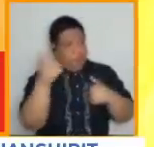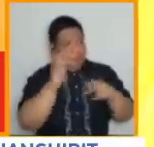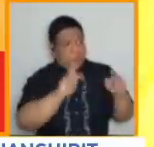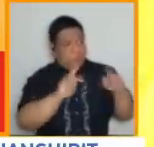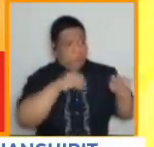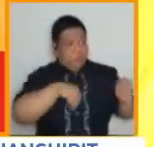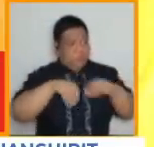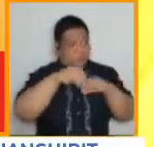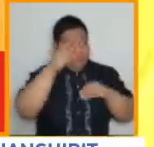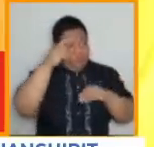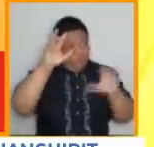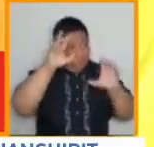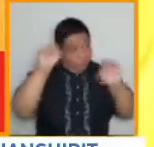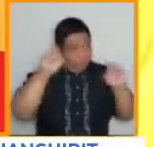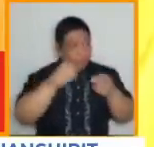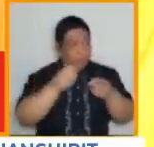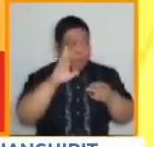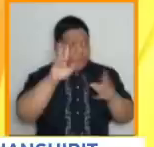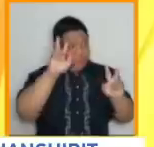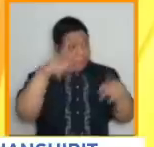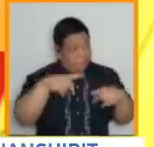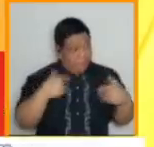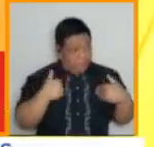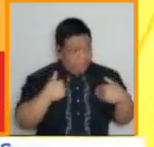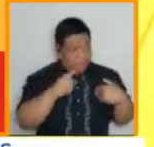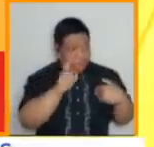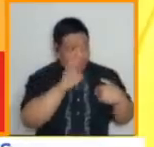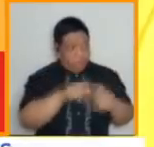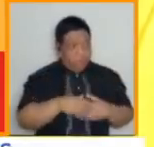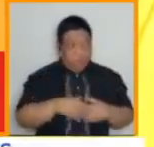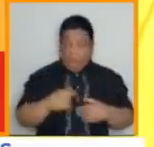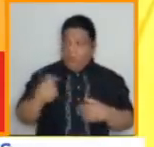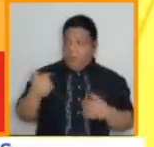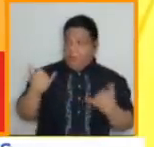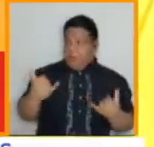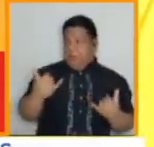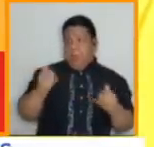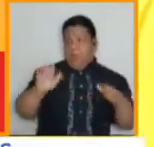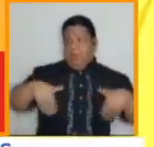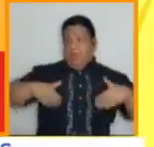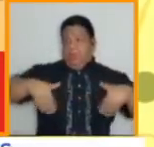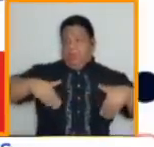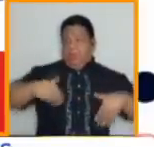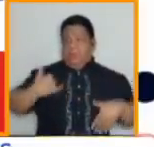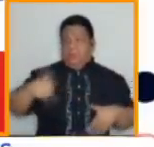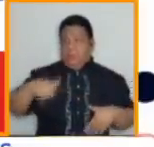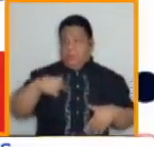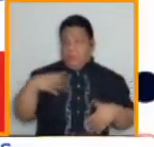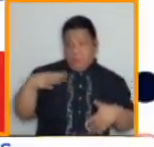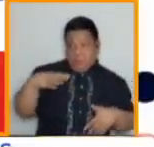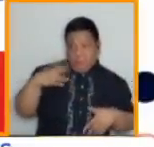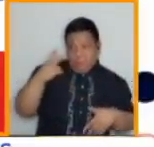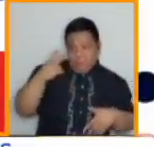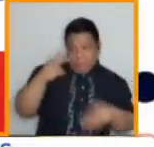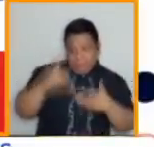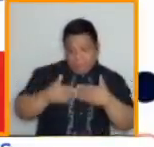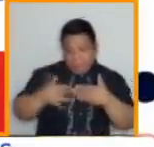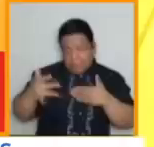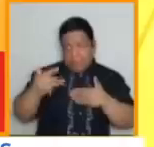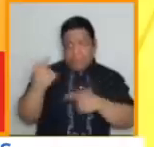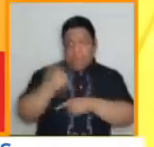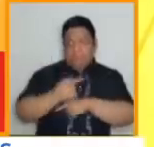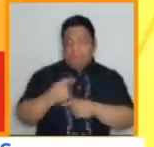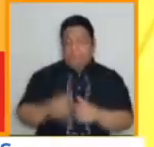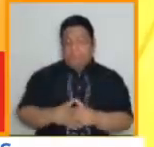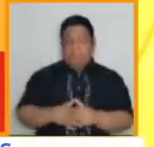vice-presidente? Sa ngayon po, wala pa, no? Inaantabayan na natin yan over the next few days. Okay. Ano naman po ang latest sa